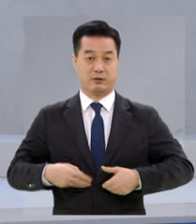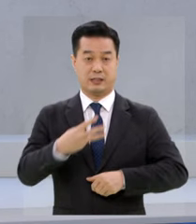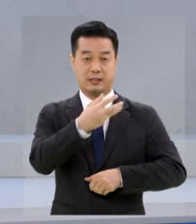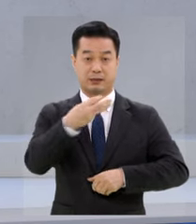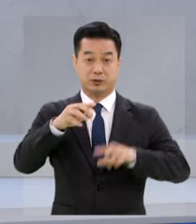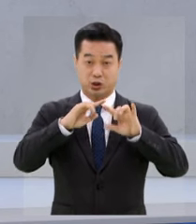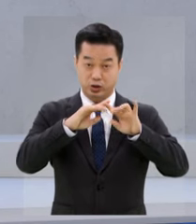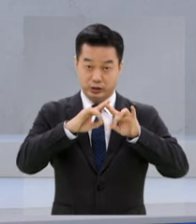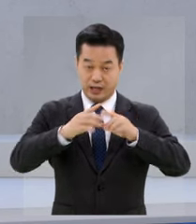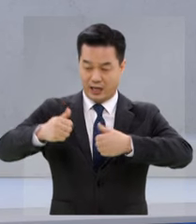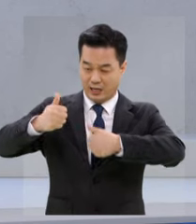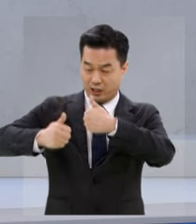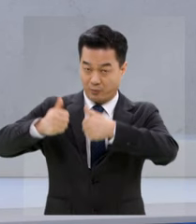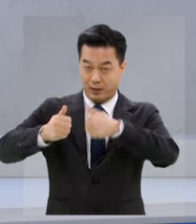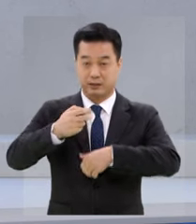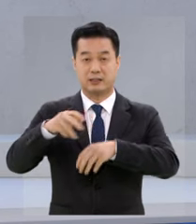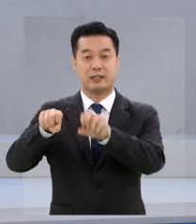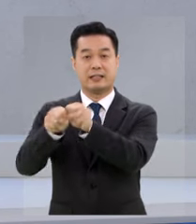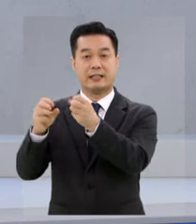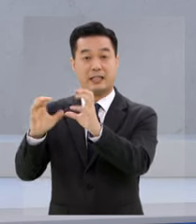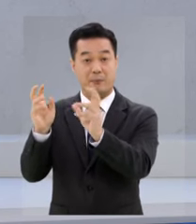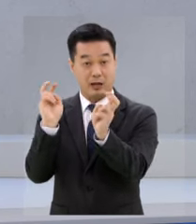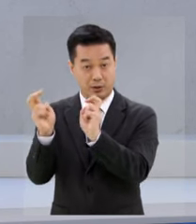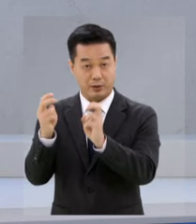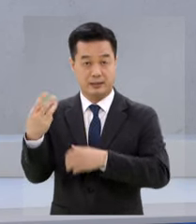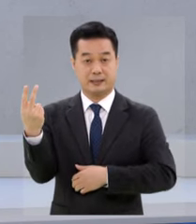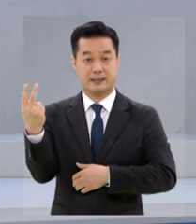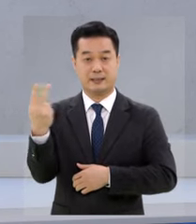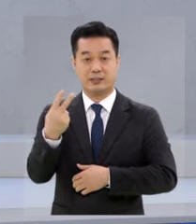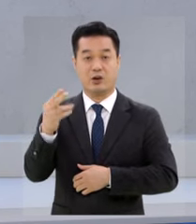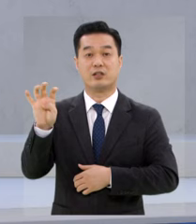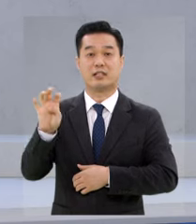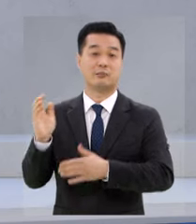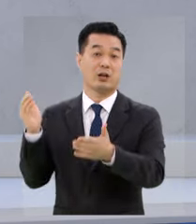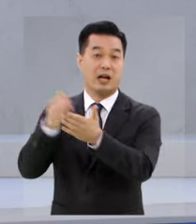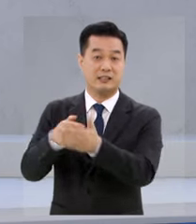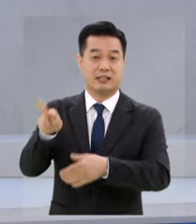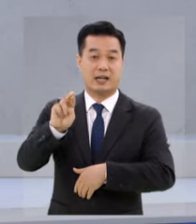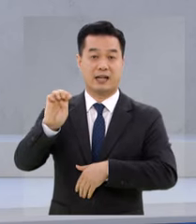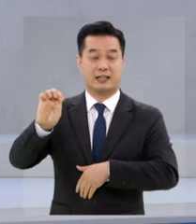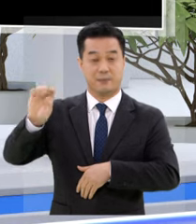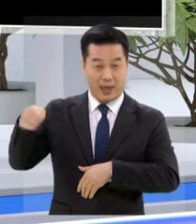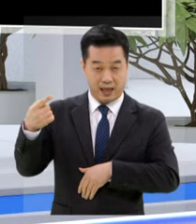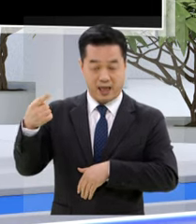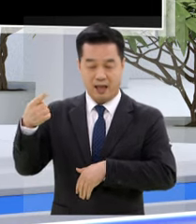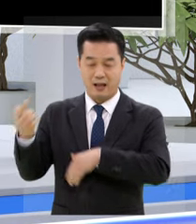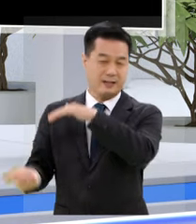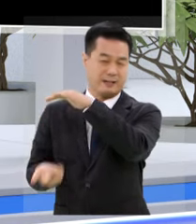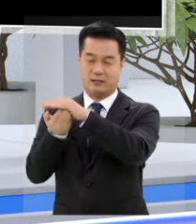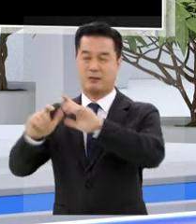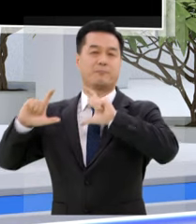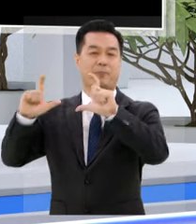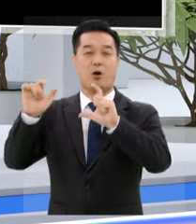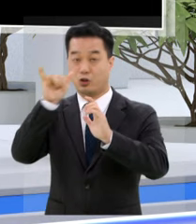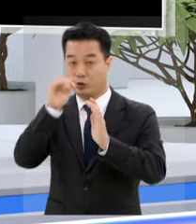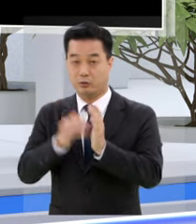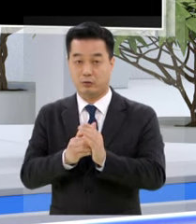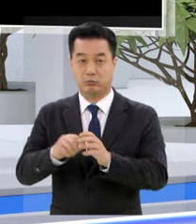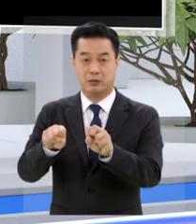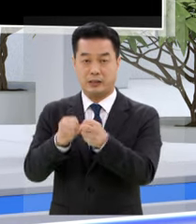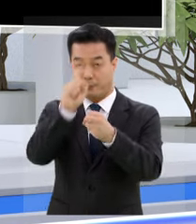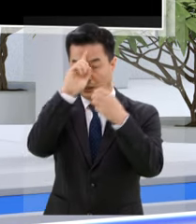경쟁하는 대만 기업은 2040년까지 아리백 달성을 선언했습니다 대만 정부는